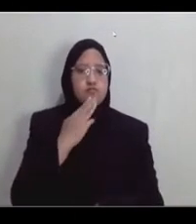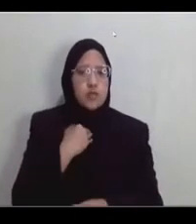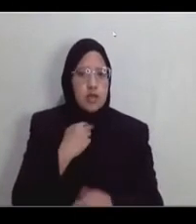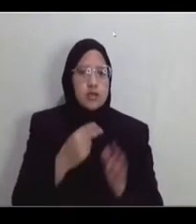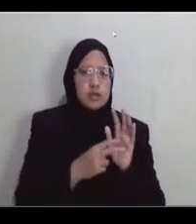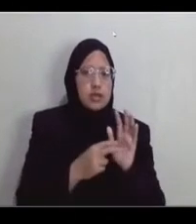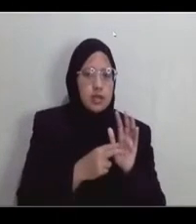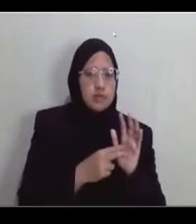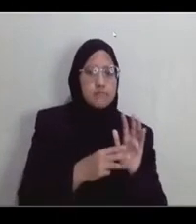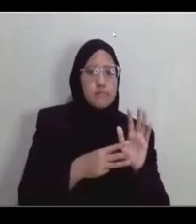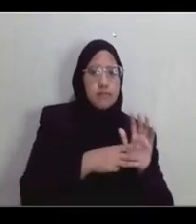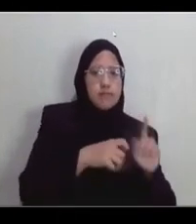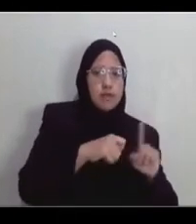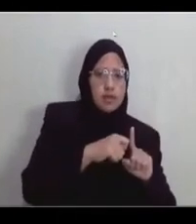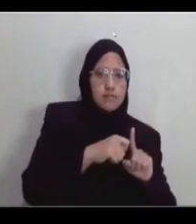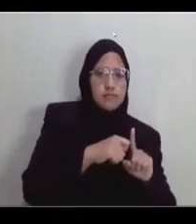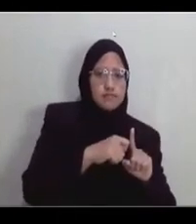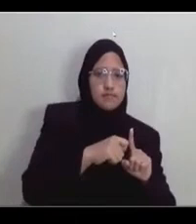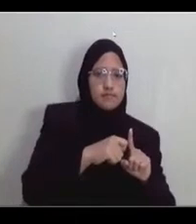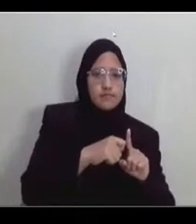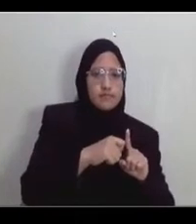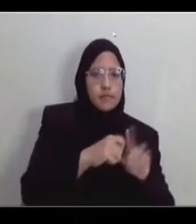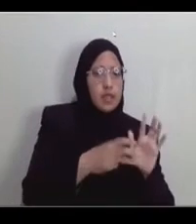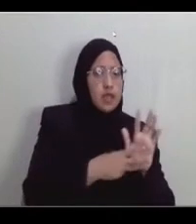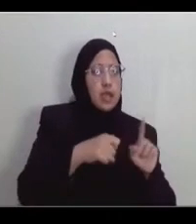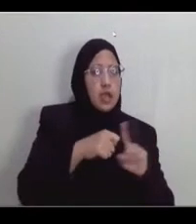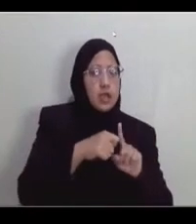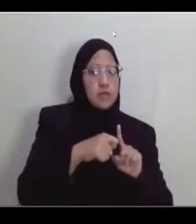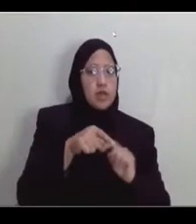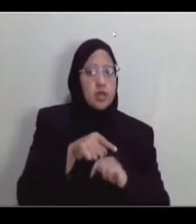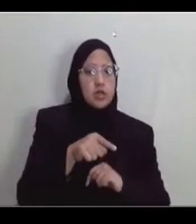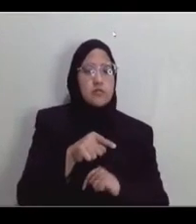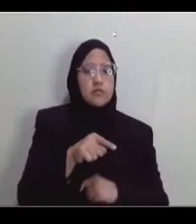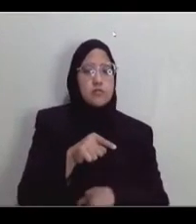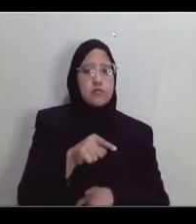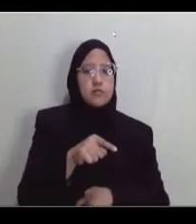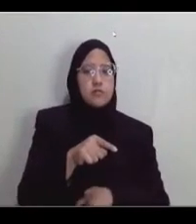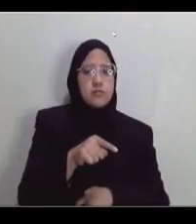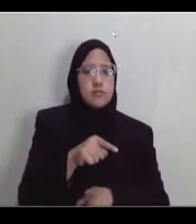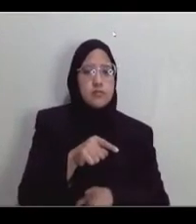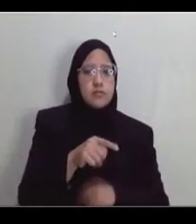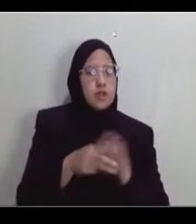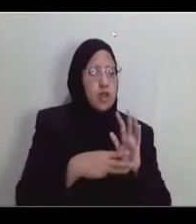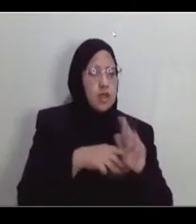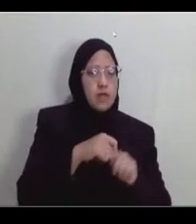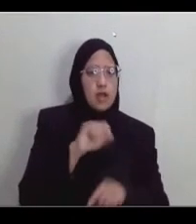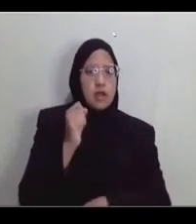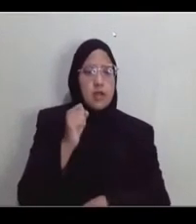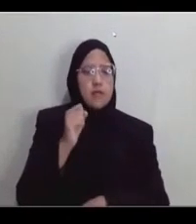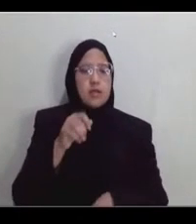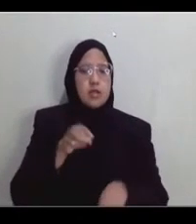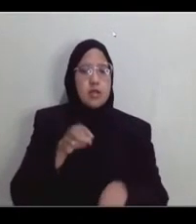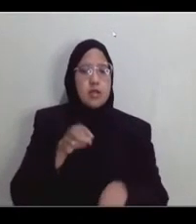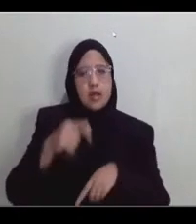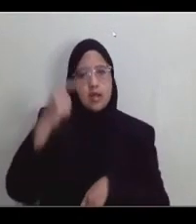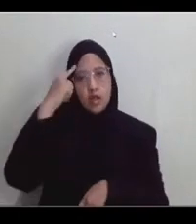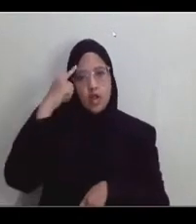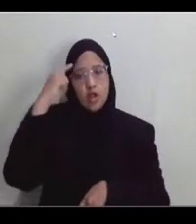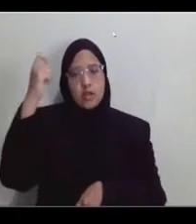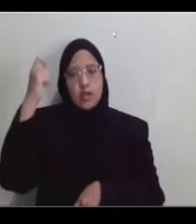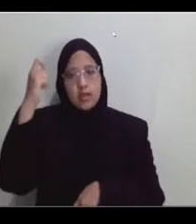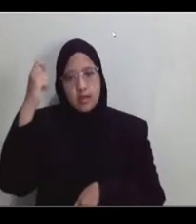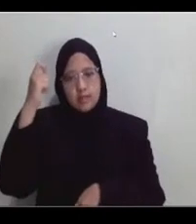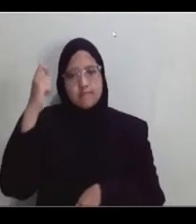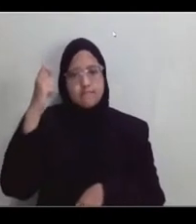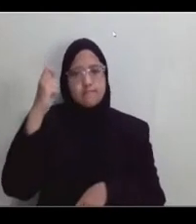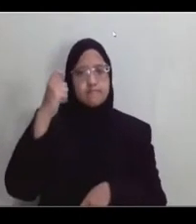sebagai pengawal dan penafsir konstitusi tidak akan berjalan sebagaimana yang diharapkan oleh logika desain ketatanegaraan